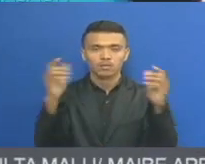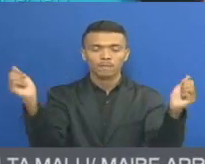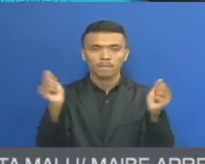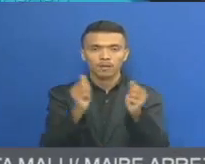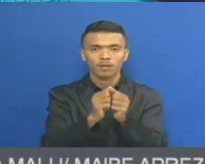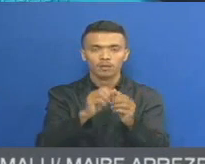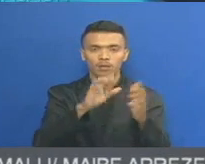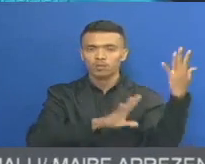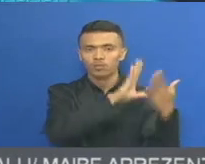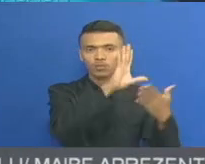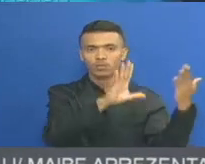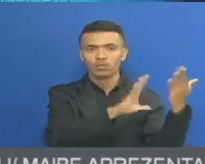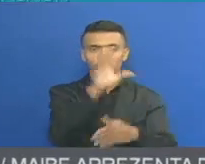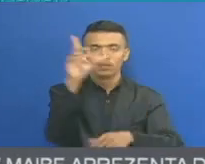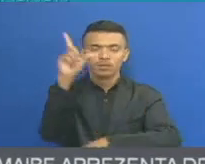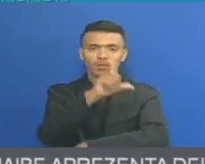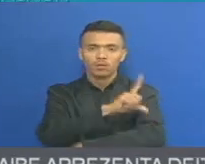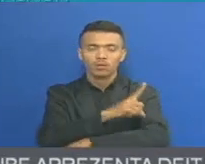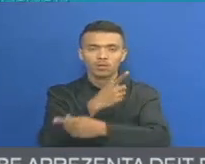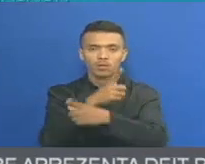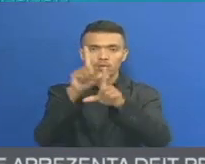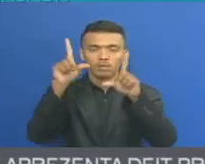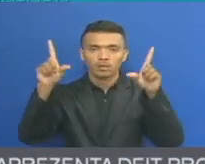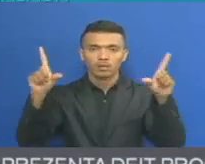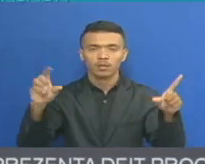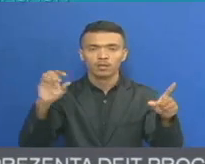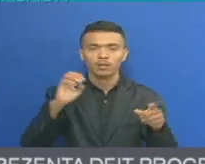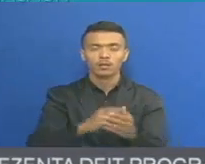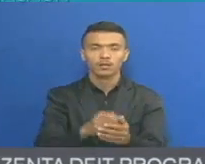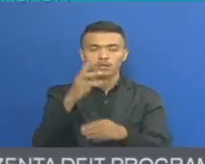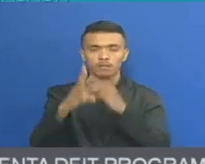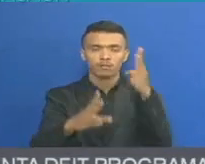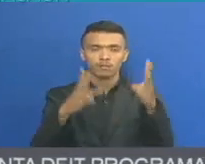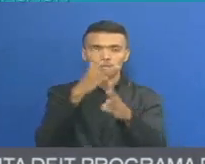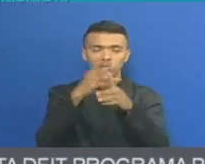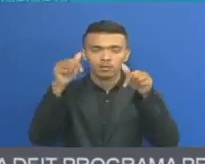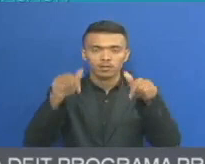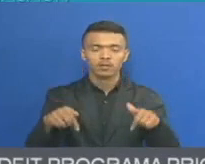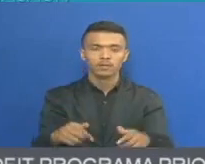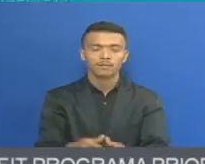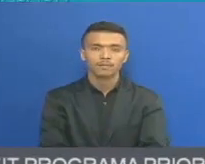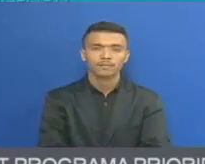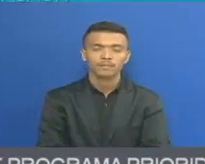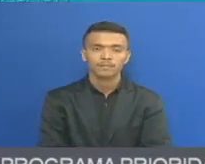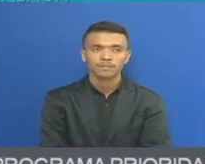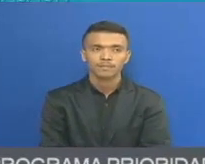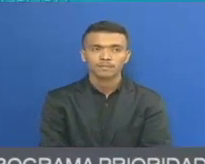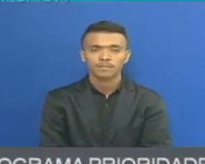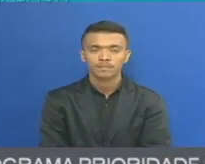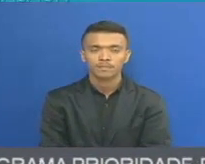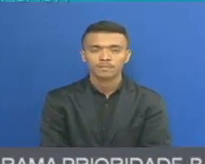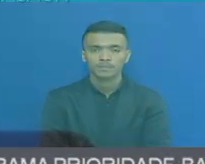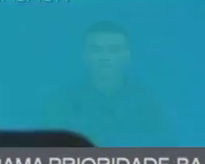ho comemoração loron liberdade imprensa mundial ne. Husi Ataurujo, Candido Alves,